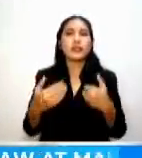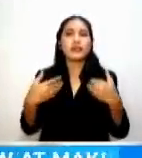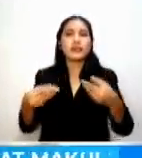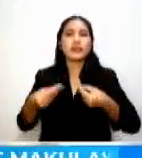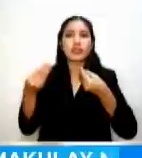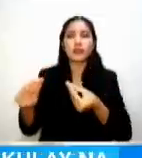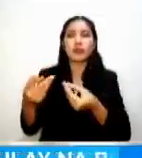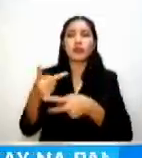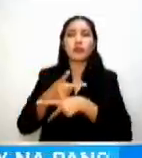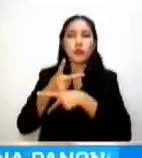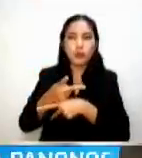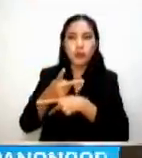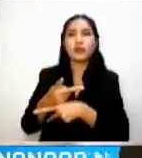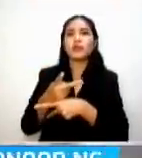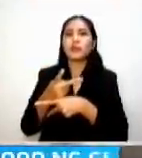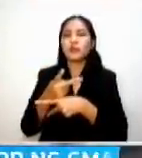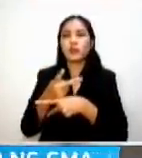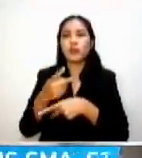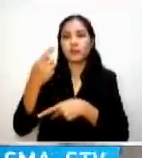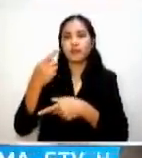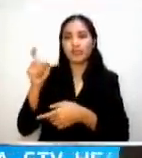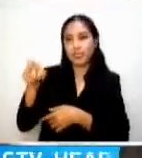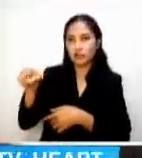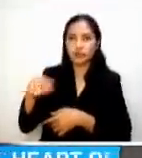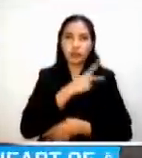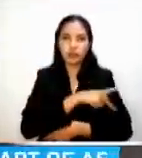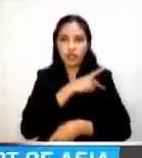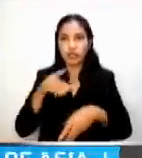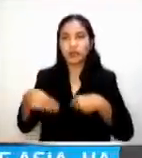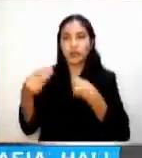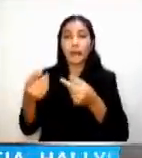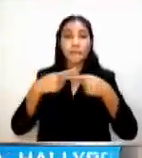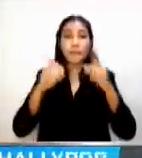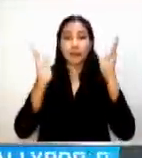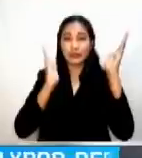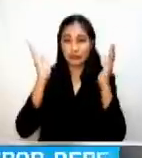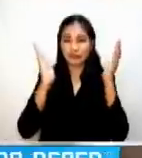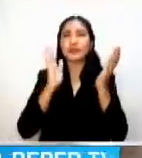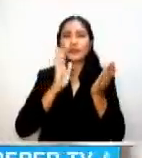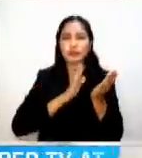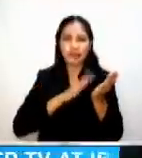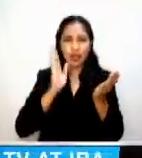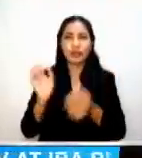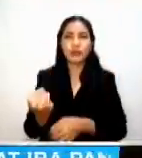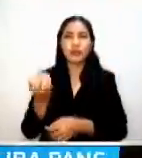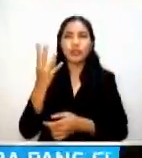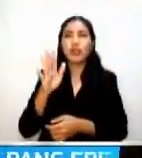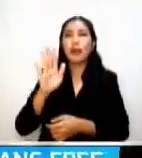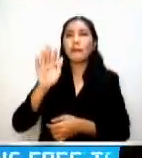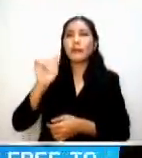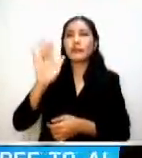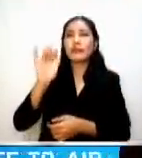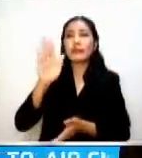ng mga kailangan ng isang pasyente. Pero ang ganitong serbisyo may kamahalan. Pwedeng umabot ng 15,000 hanggang